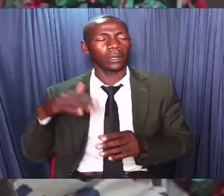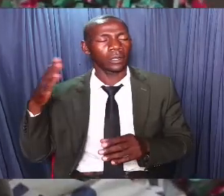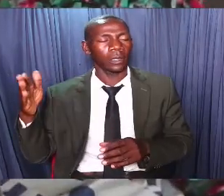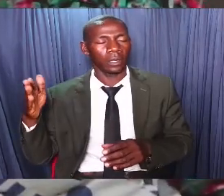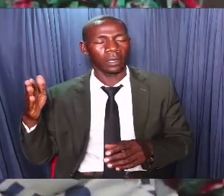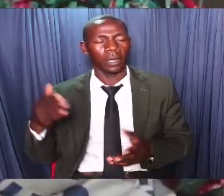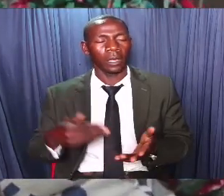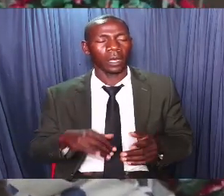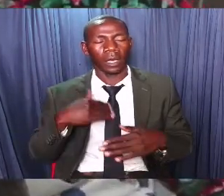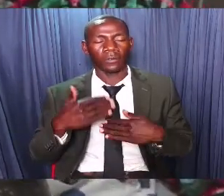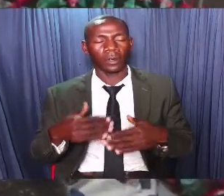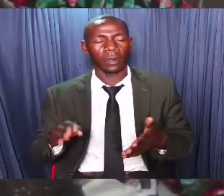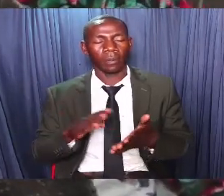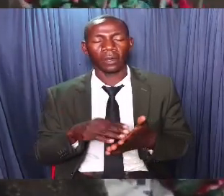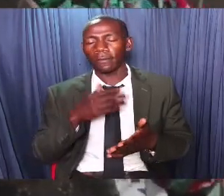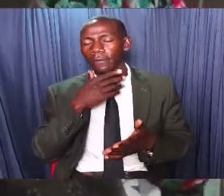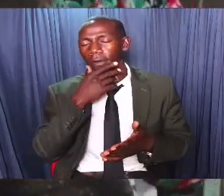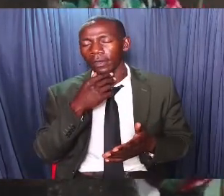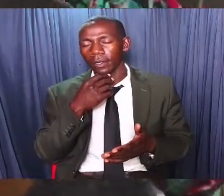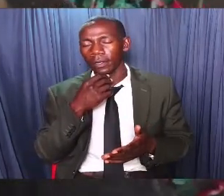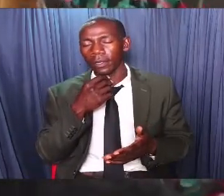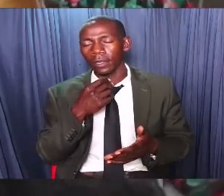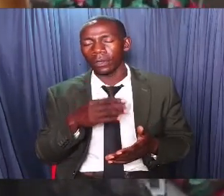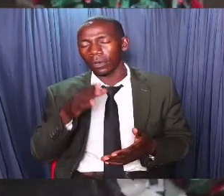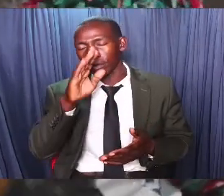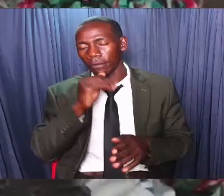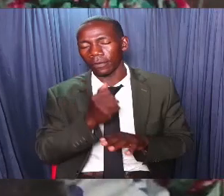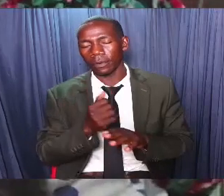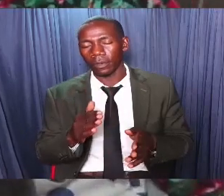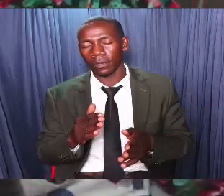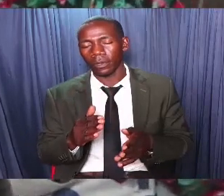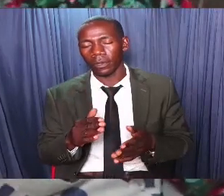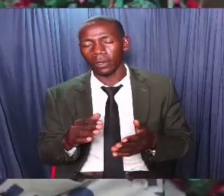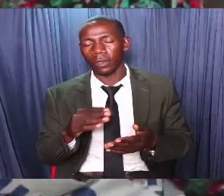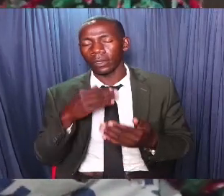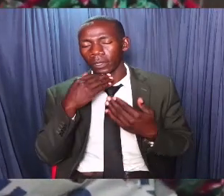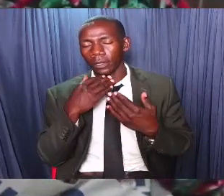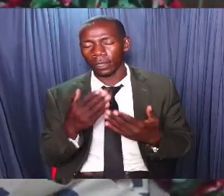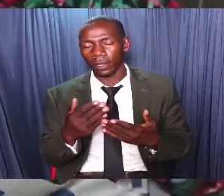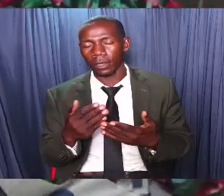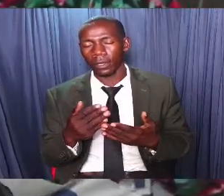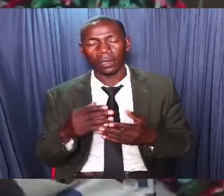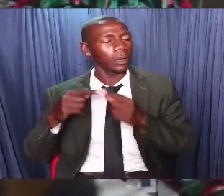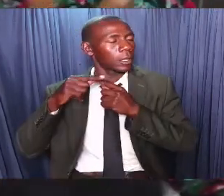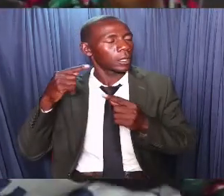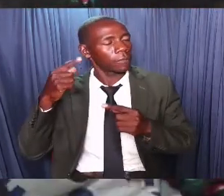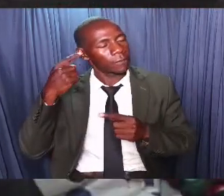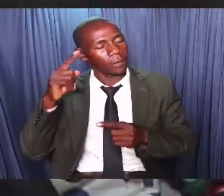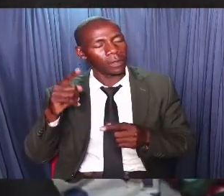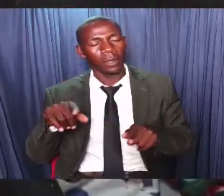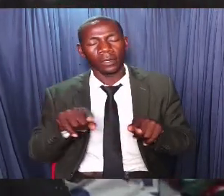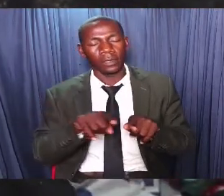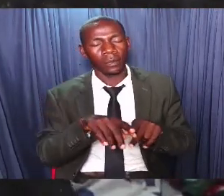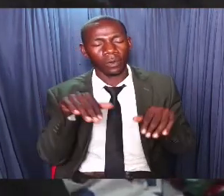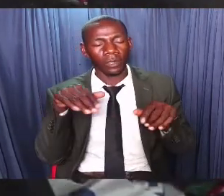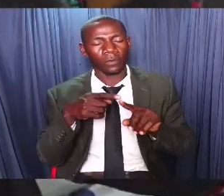lakini aliparudi Bwana kwa baba yeye. Okay. Mungu mwanzilishi ni hai, tunasema ya kwamba baba alichinjio, nasi